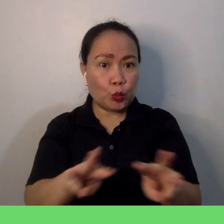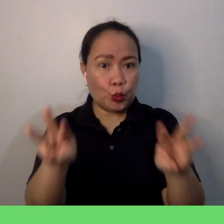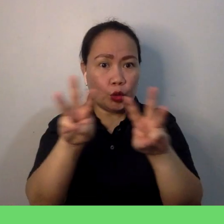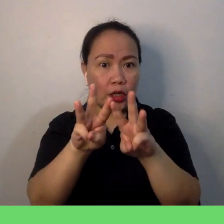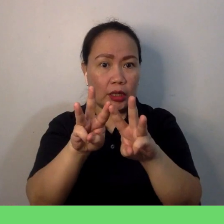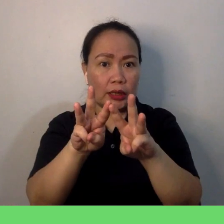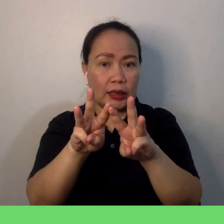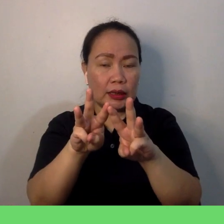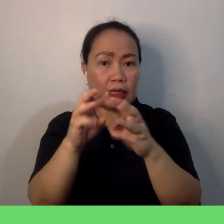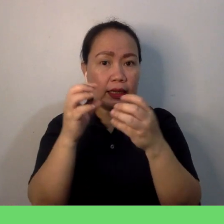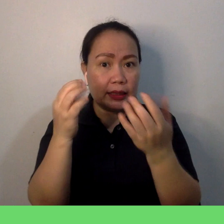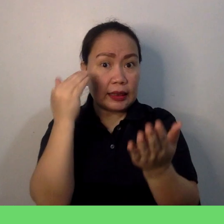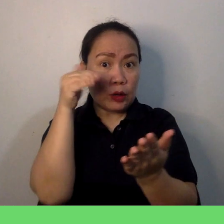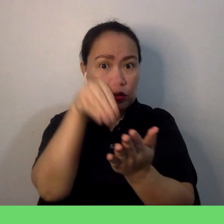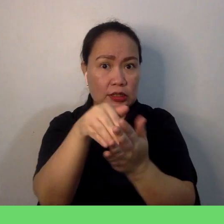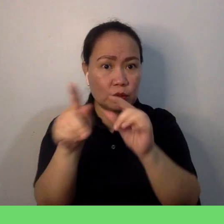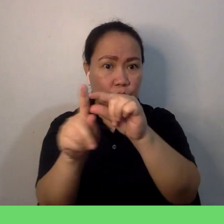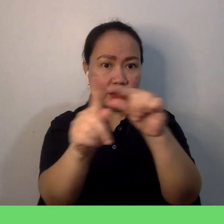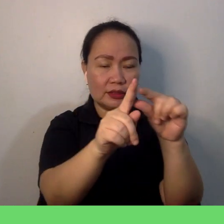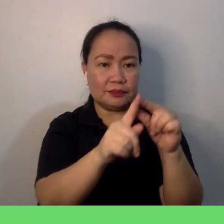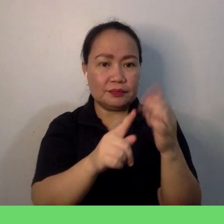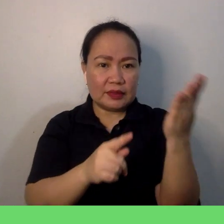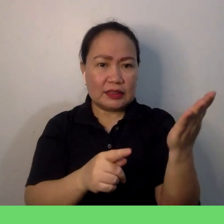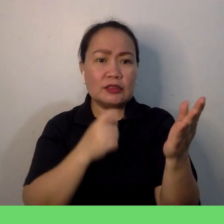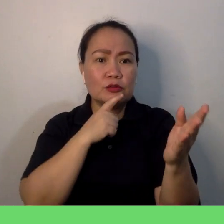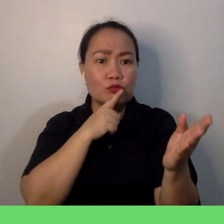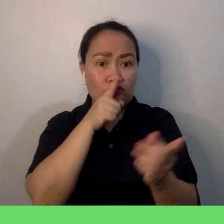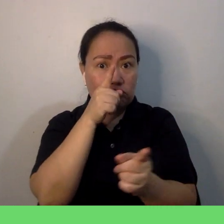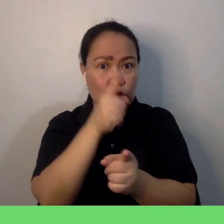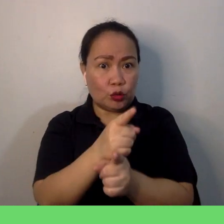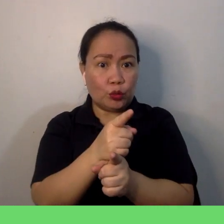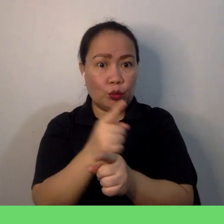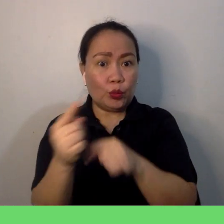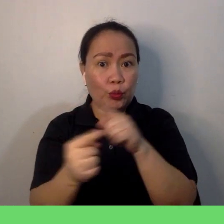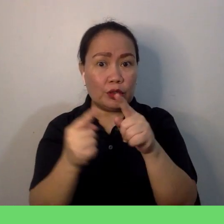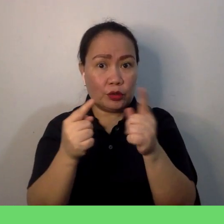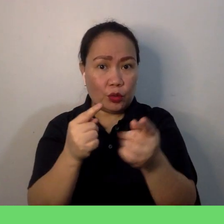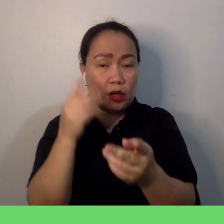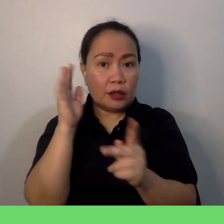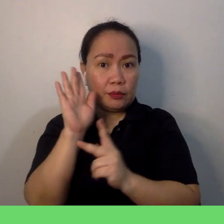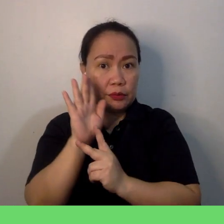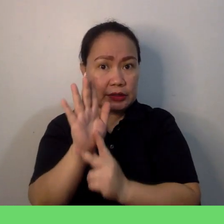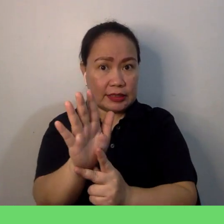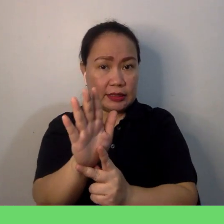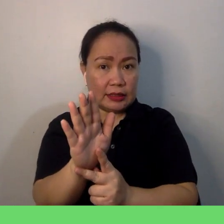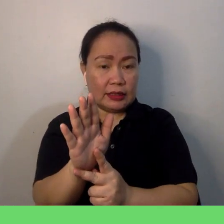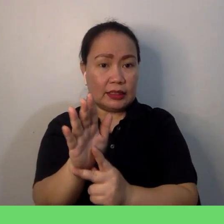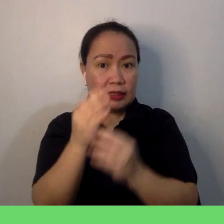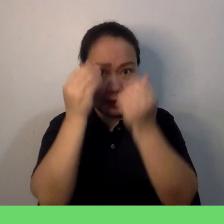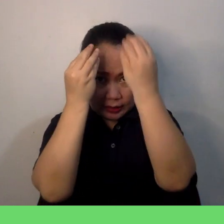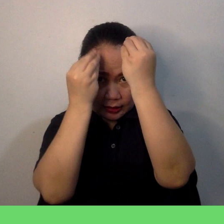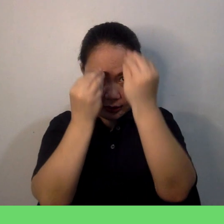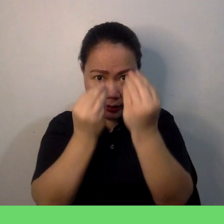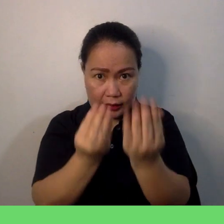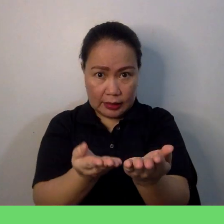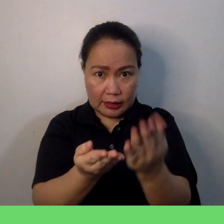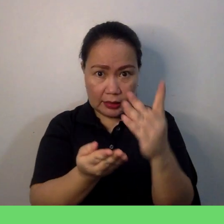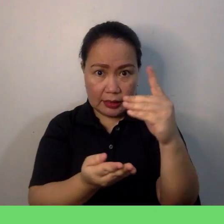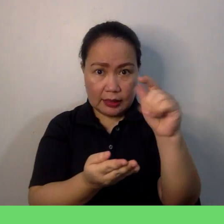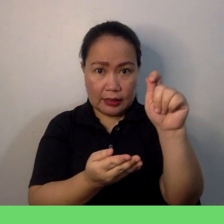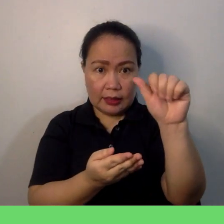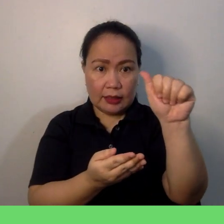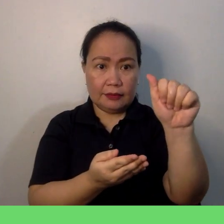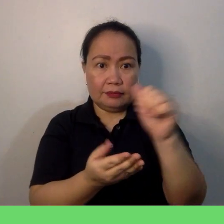why, this is certainly true when you are presenting a data. So, sabi ko nga kanina, madali